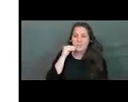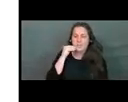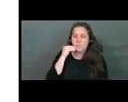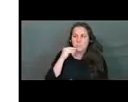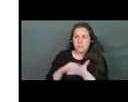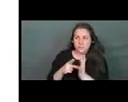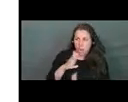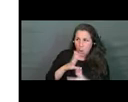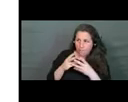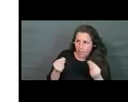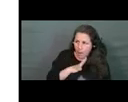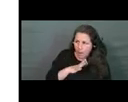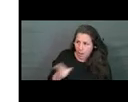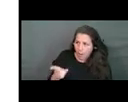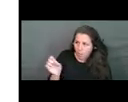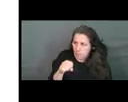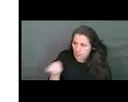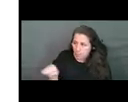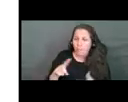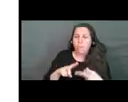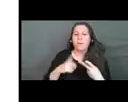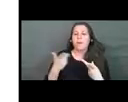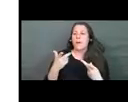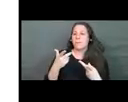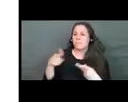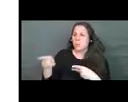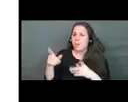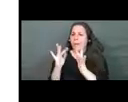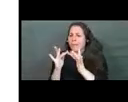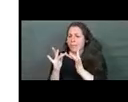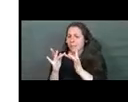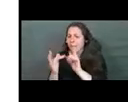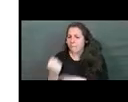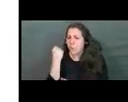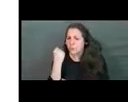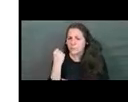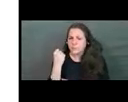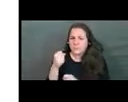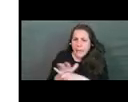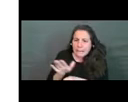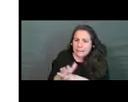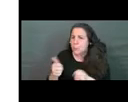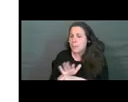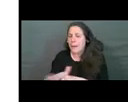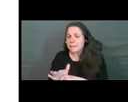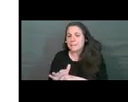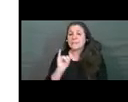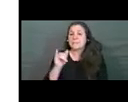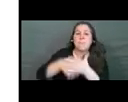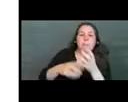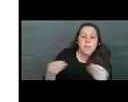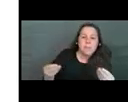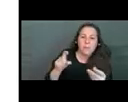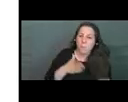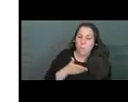tu as les équipements qu'il faut? Est-ce que ta connexion est suffisante? Et ainsi de suite. Il a fallu fournir des équipements manquants pour